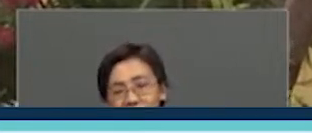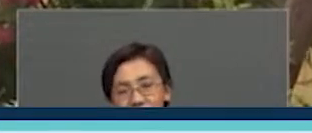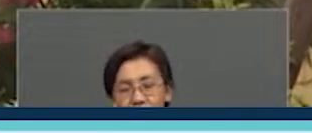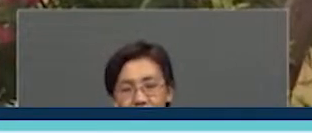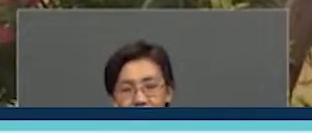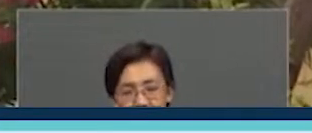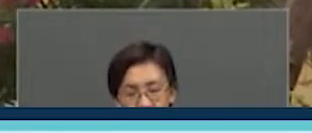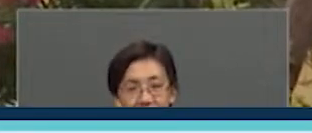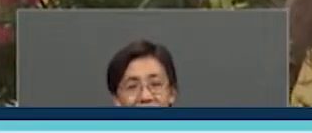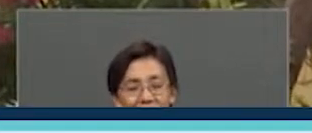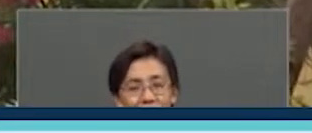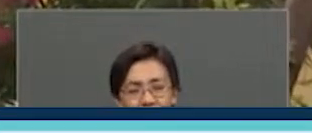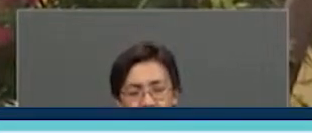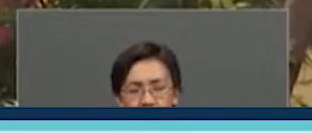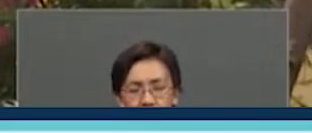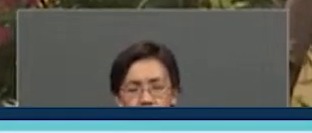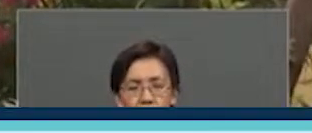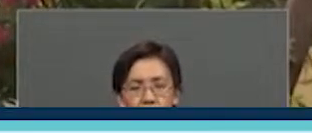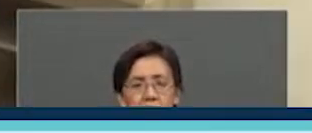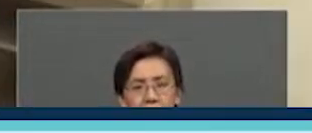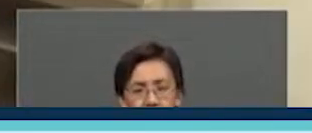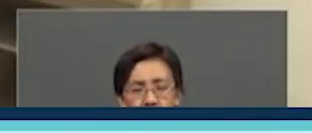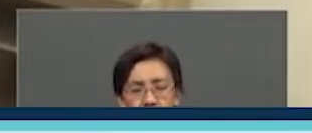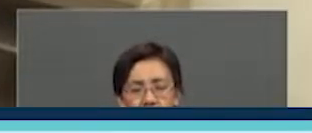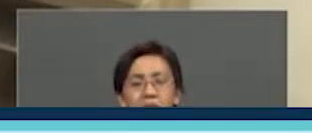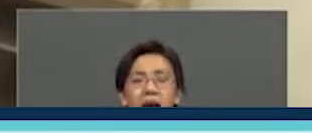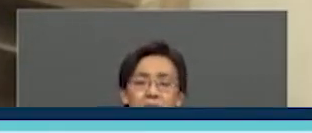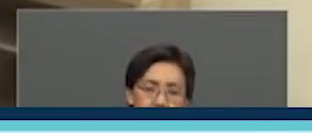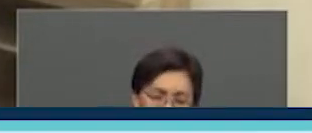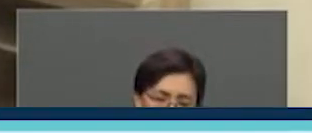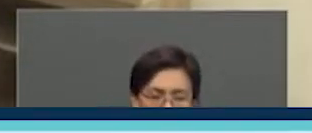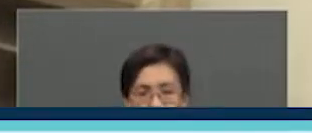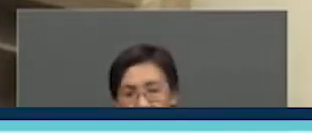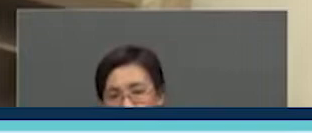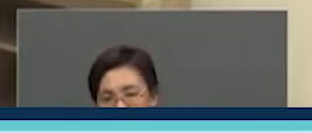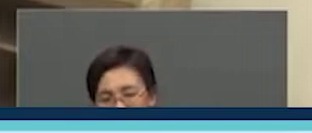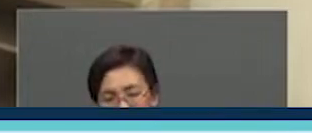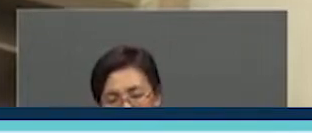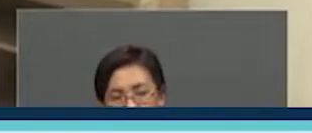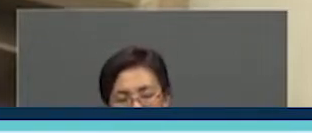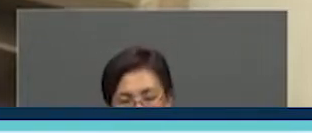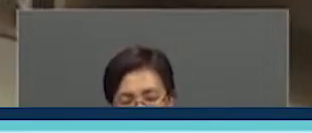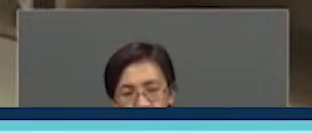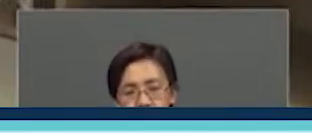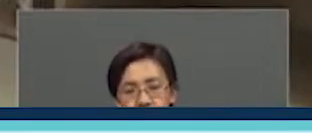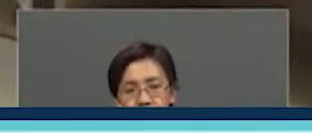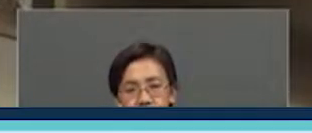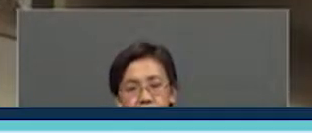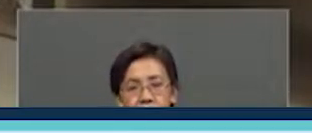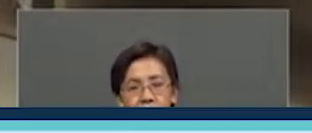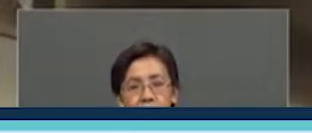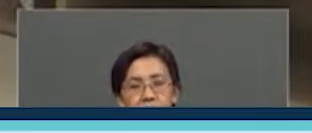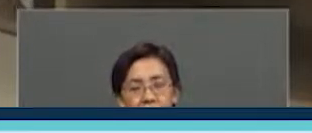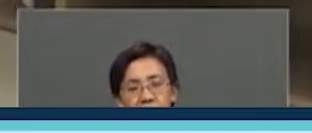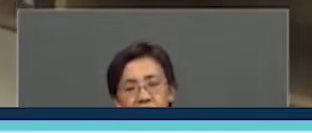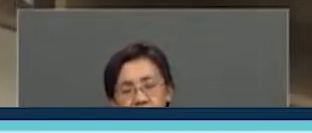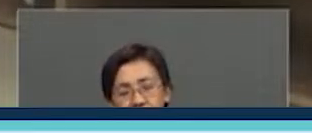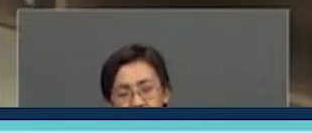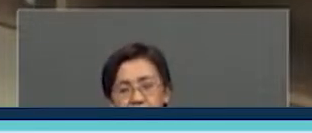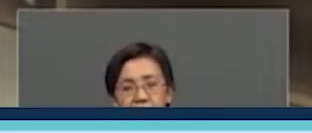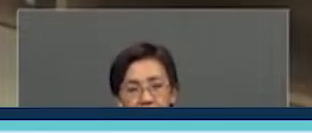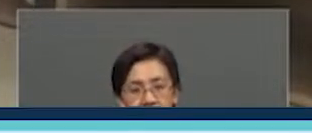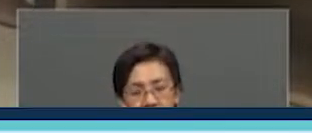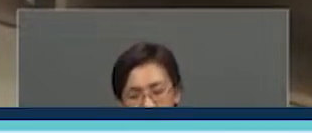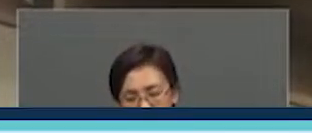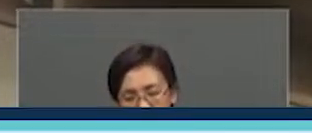ถูกนอกจากนี้รัฐบาลพยายามช่วยเหลือโดยเฉพาะกลุ่มที่ไม่สามารถเข้าถึงสินเชื่อในระบบสถาบันการเงินผู้ที่เริ่มต้น